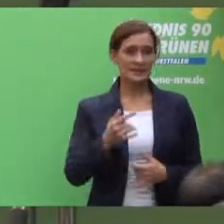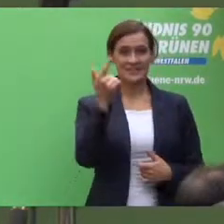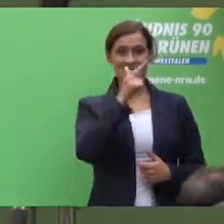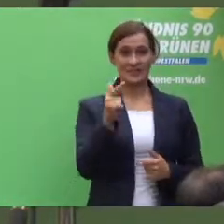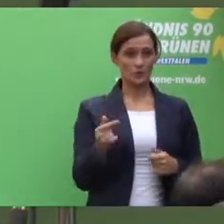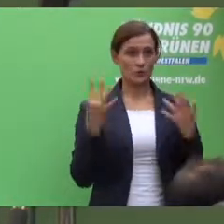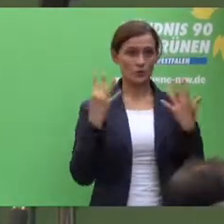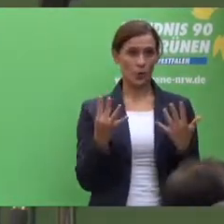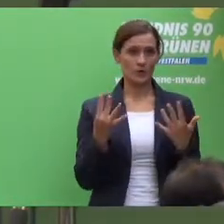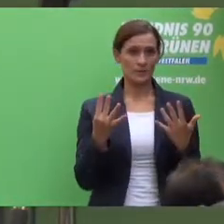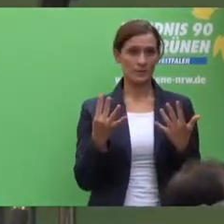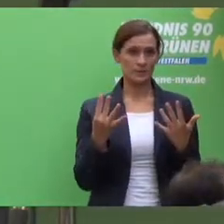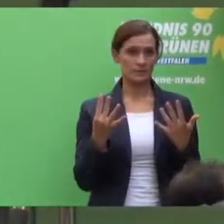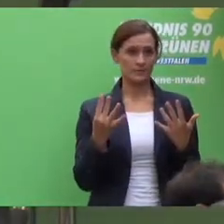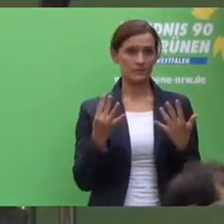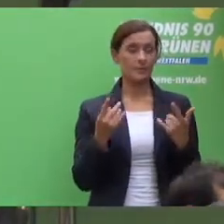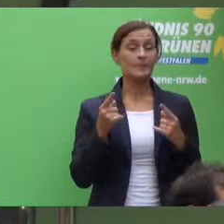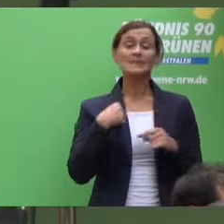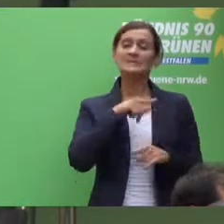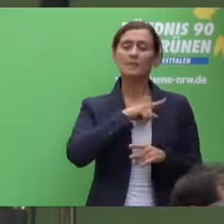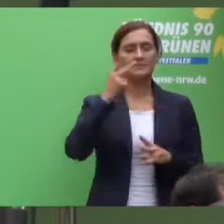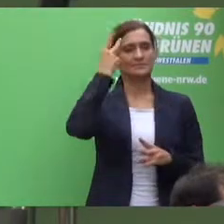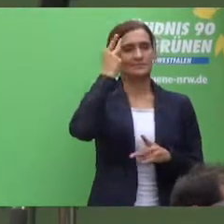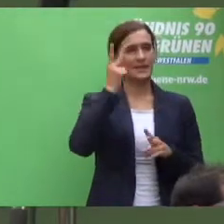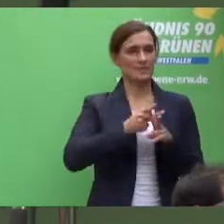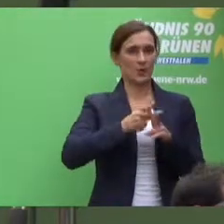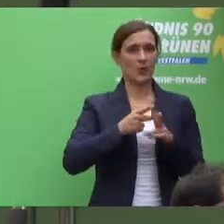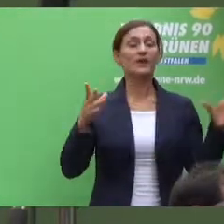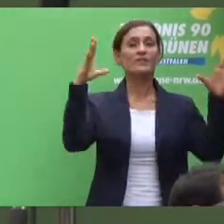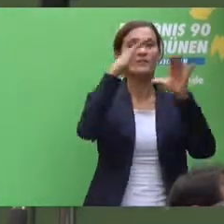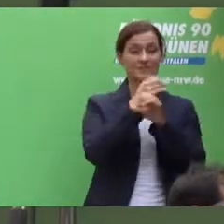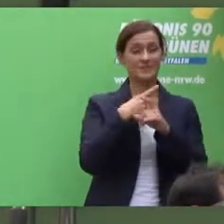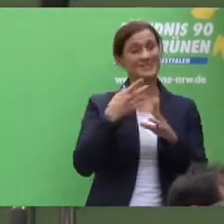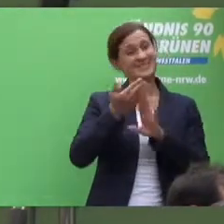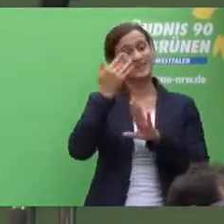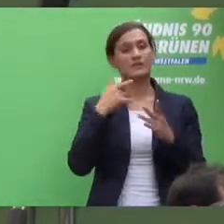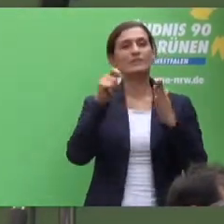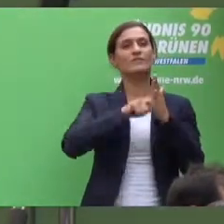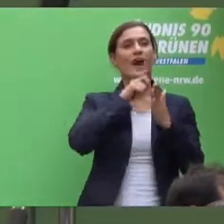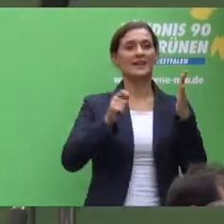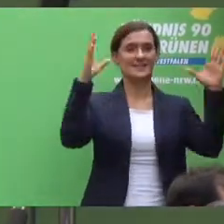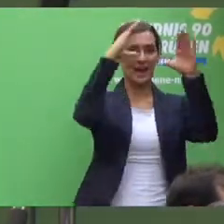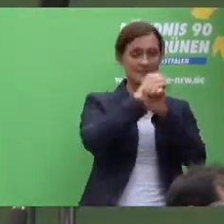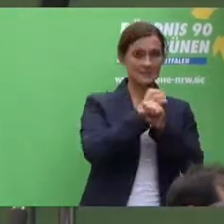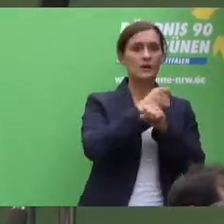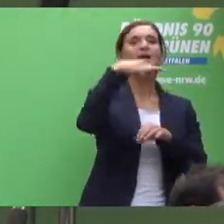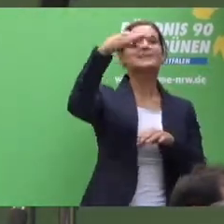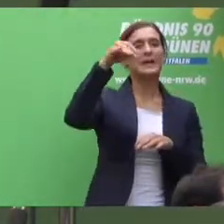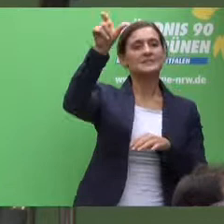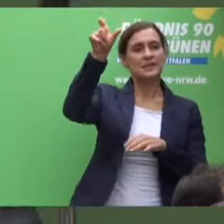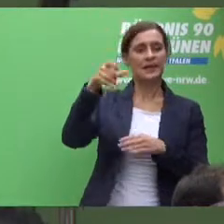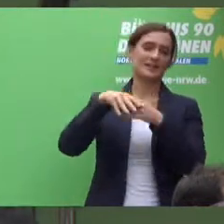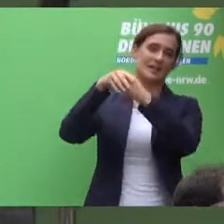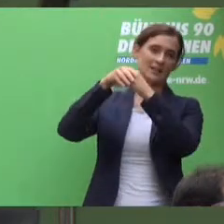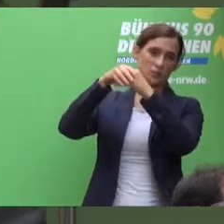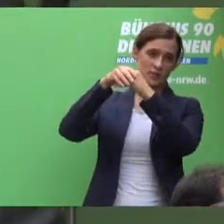2009, werde das nie vergessen, habe ich in der Wahlnacht, nachdem ich der Kanzlerin zu ihrem Sieg gratuliert habe, in die